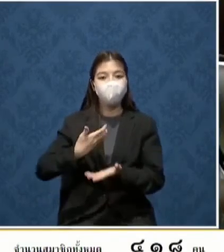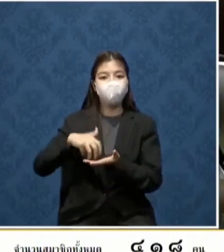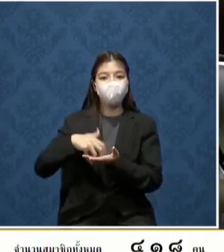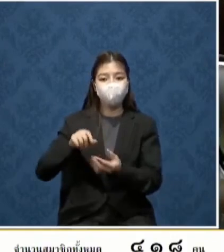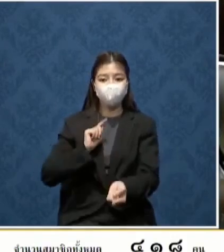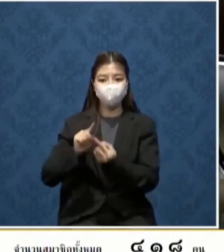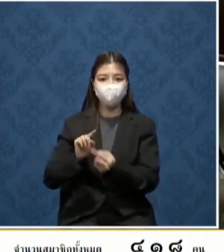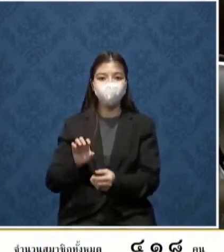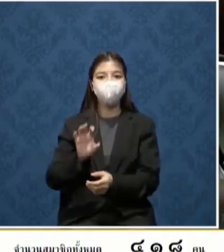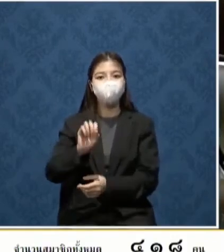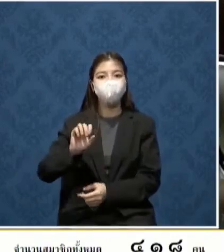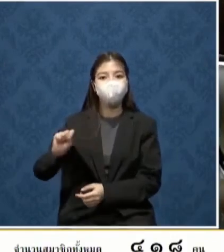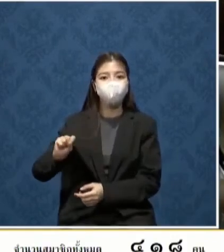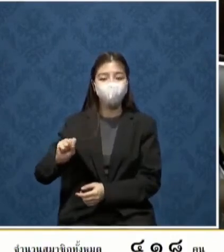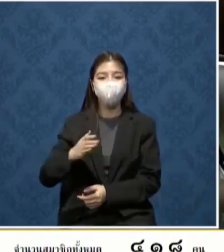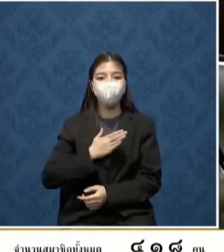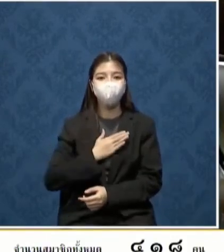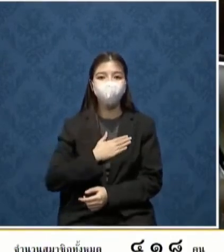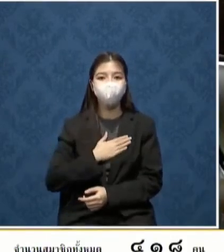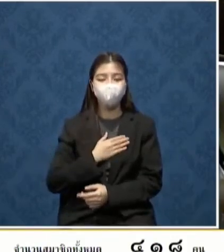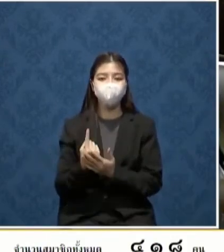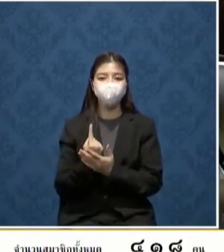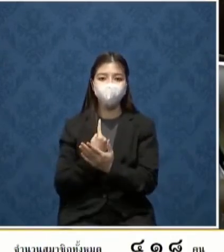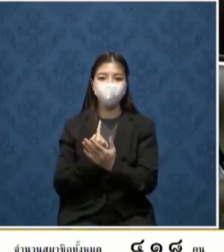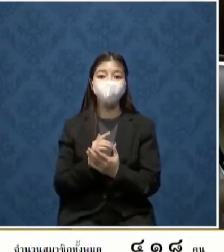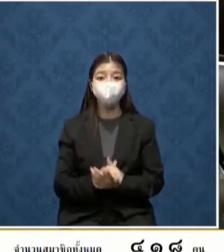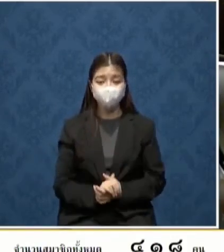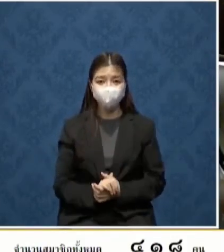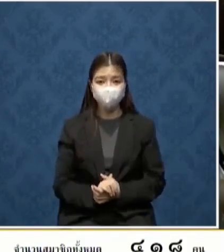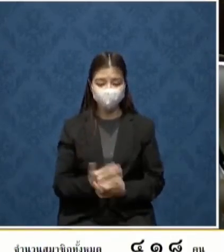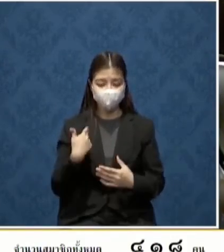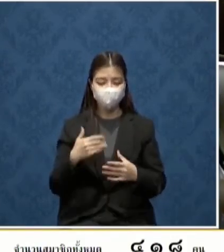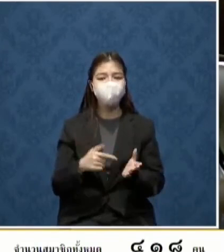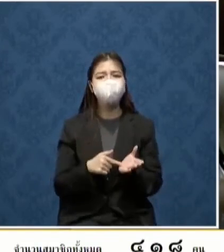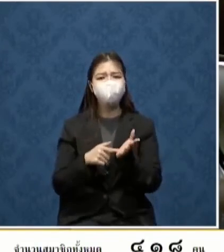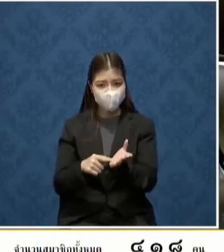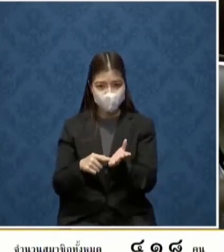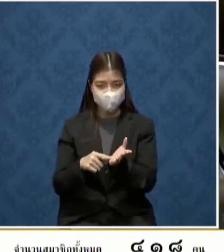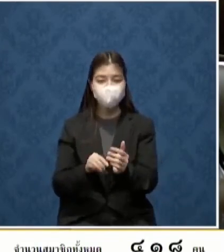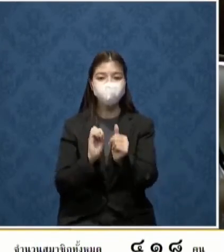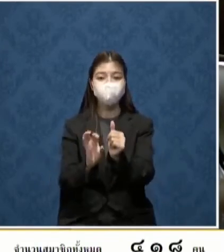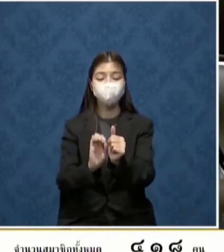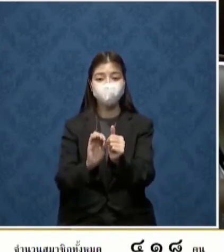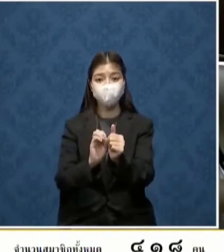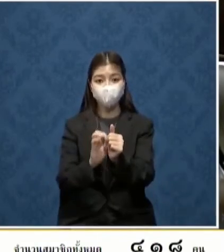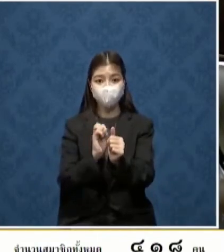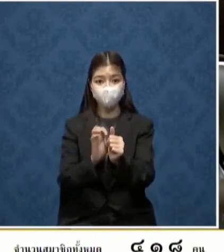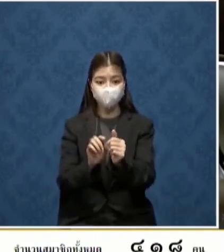สนะครบ ข้อเสนอ์ท